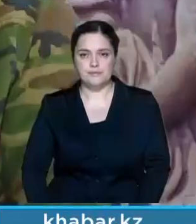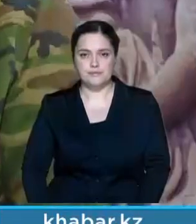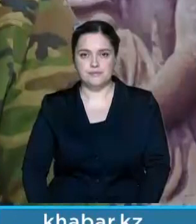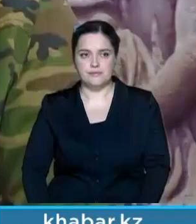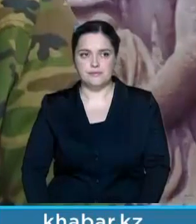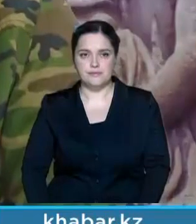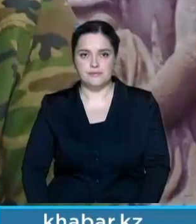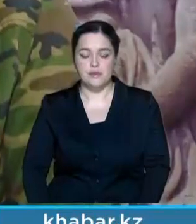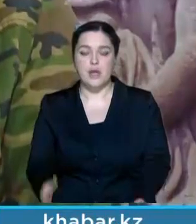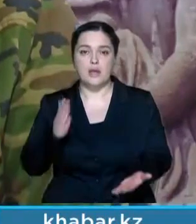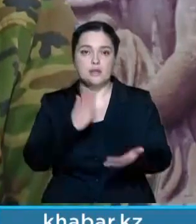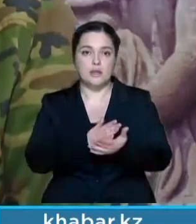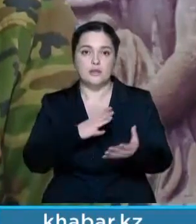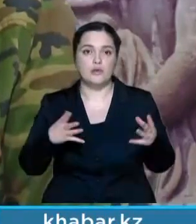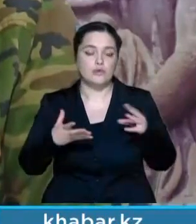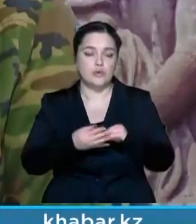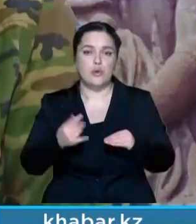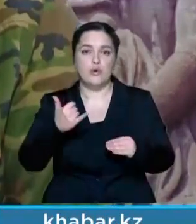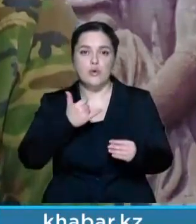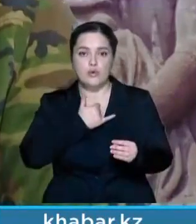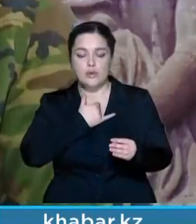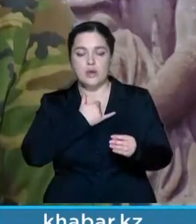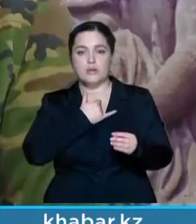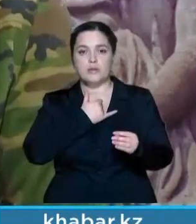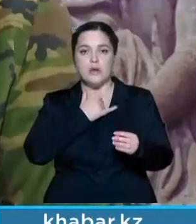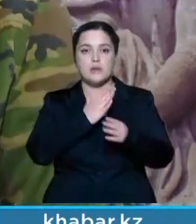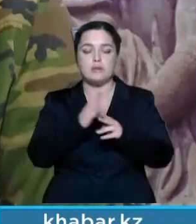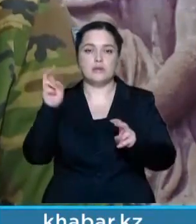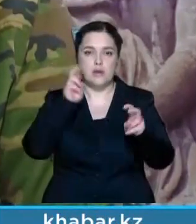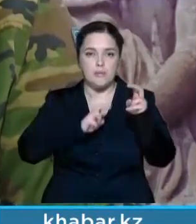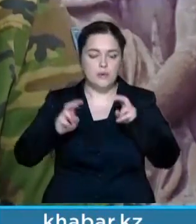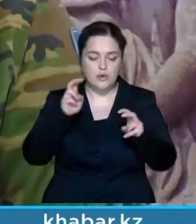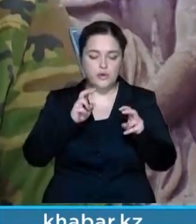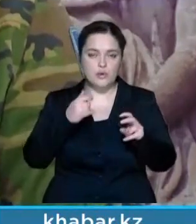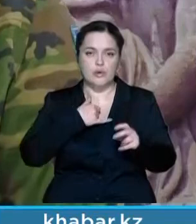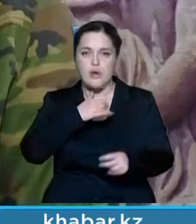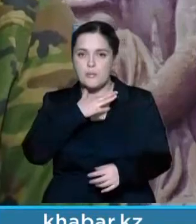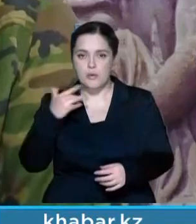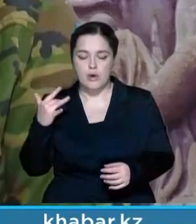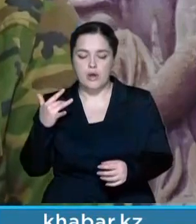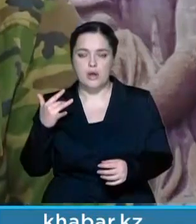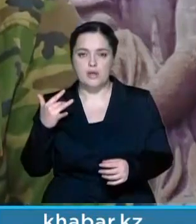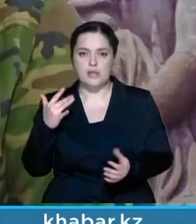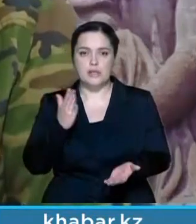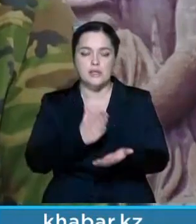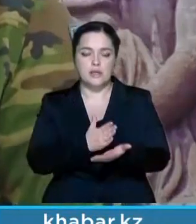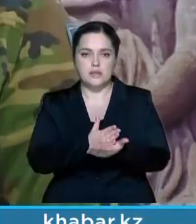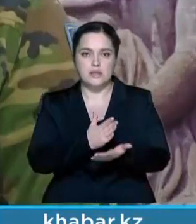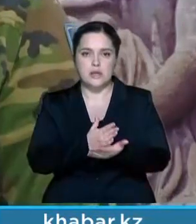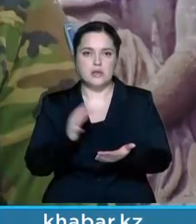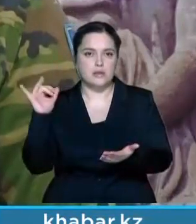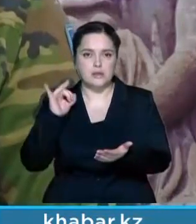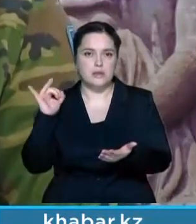Есть определенные результаты. У нас есть результаты и в полевом поиске, у нас подняты много бойцов. Есть и